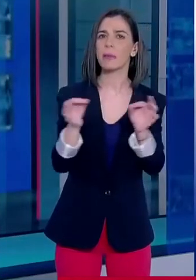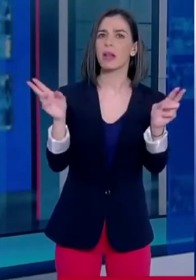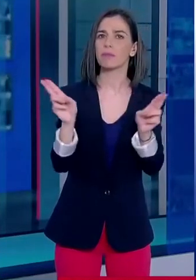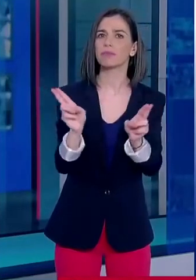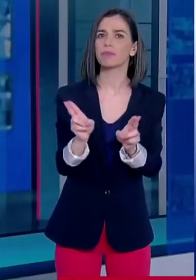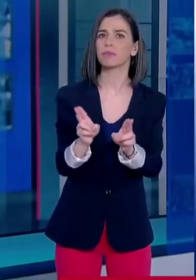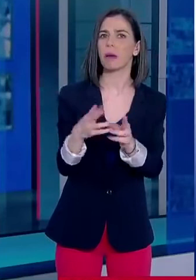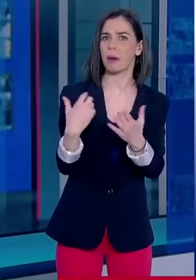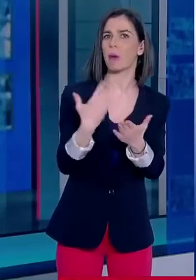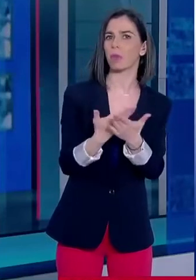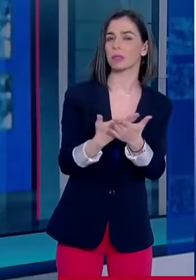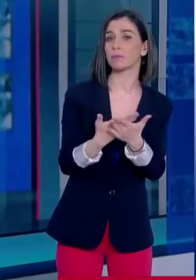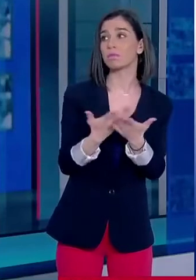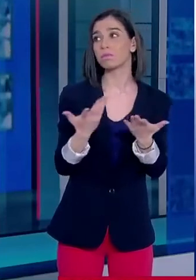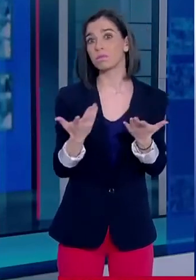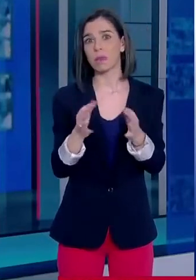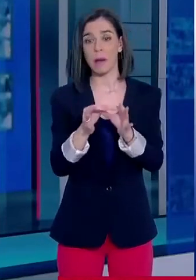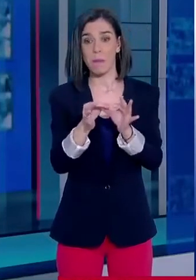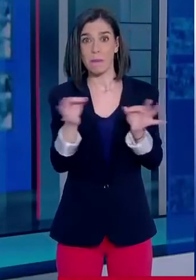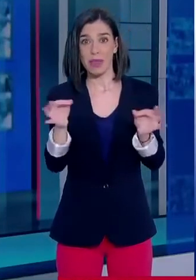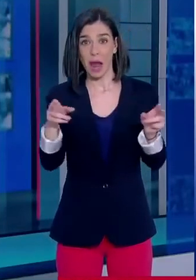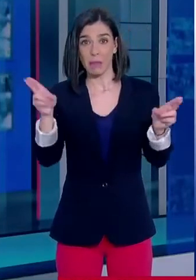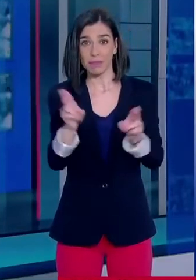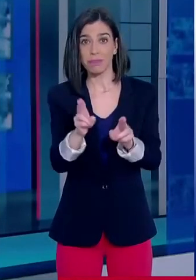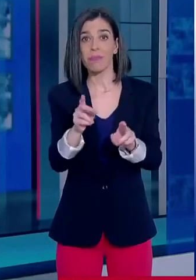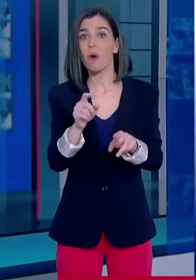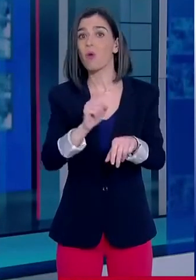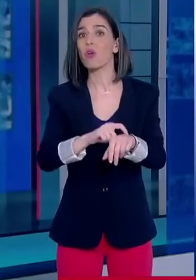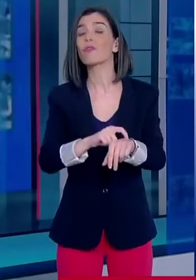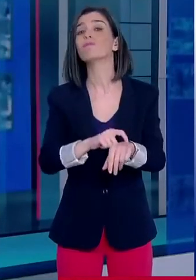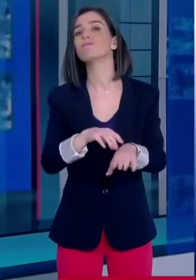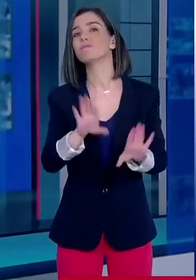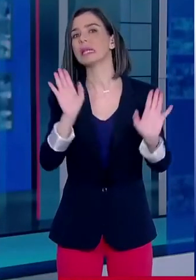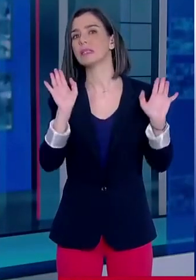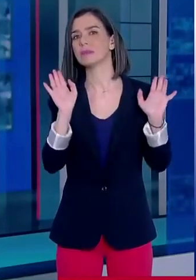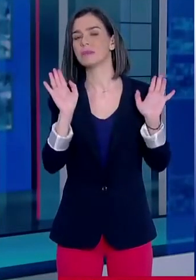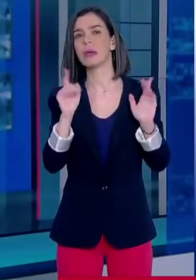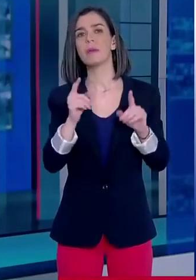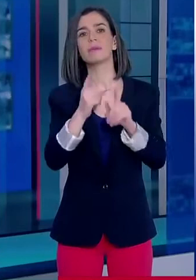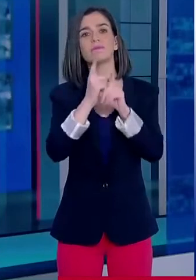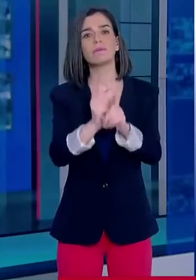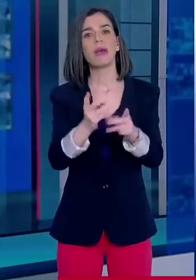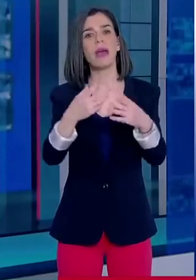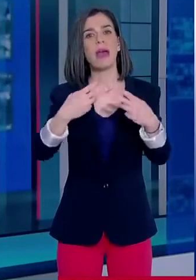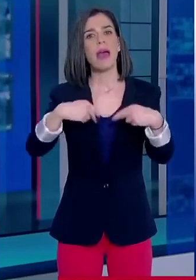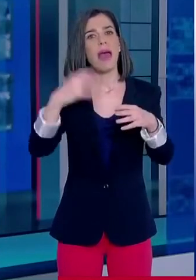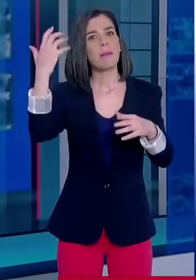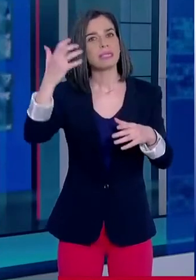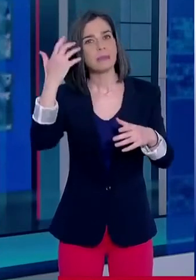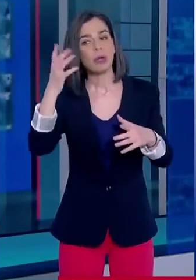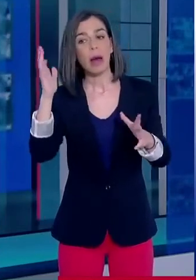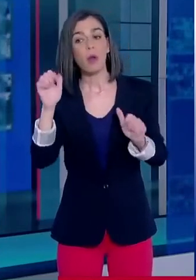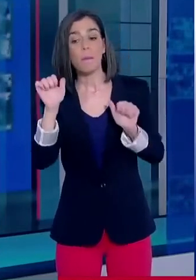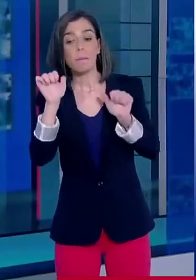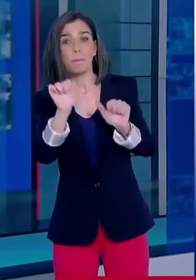στη χώρα μας. Μήπως η άρση των περιοριστικών μέτρων είναι πρόωρη. Μήπως οι αρμόδιοι επιστήμονες δεχθήκατε μια διάχυτη κοινωνική